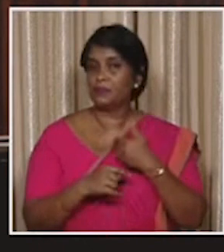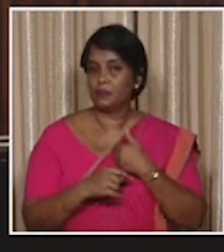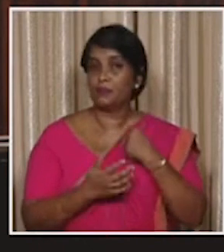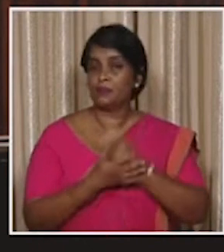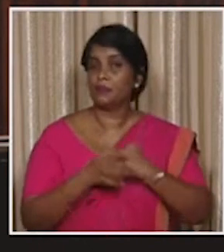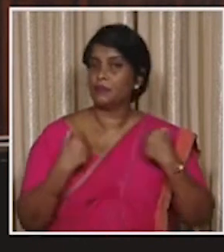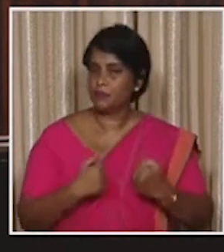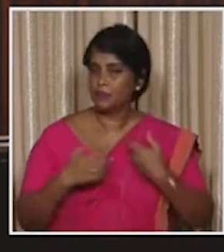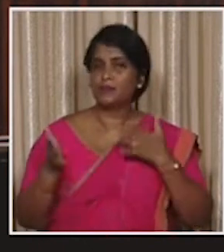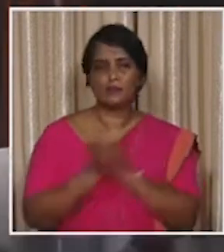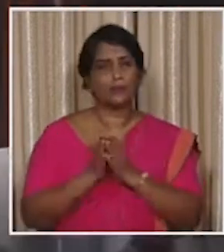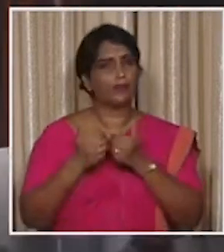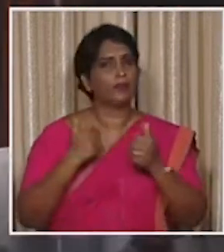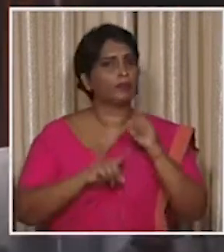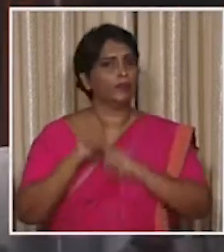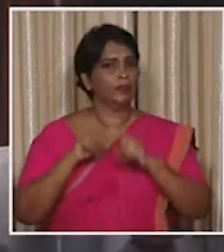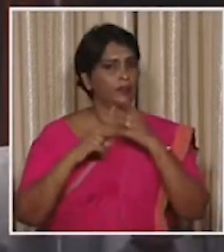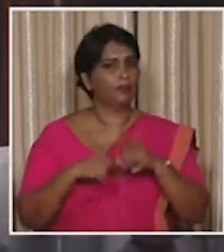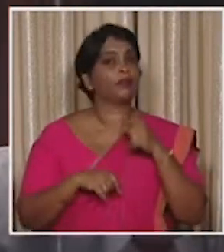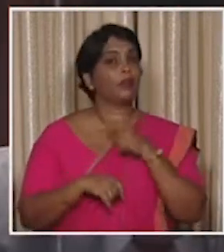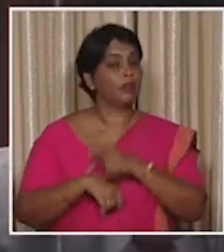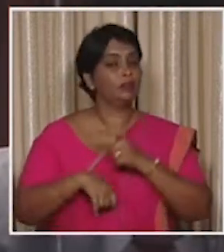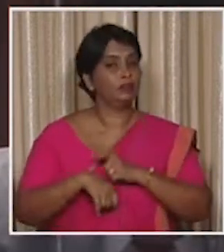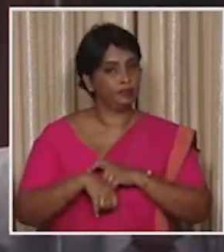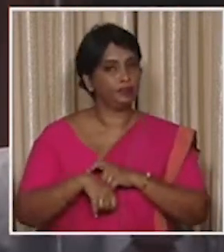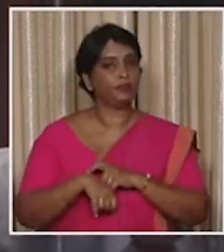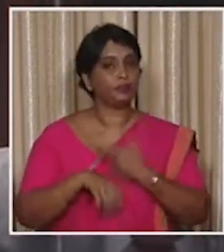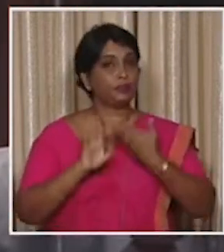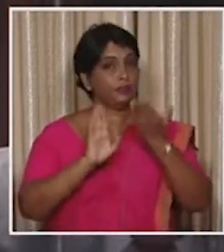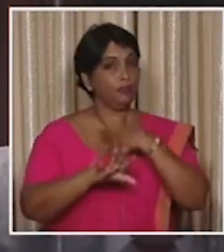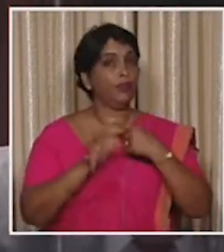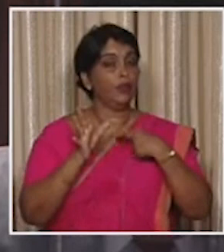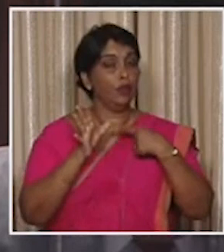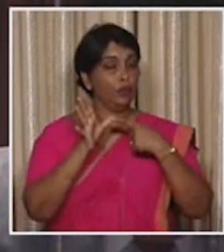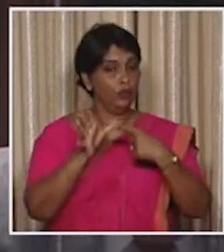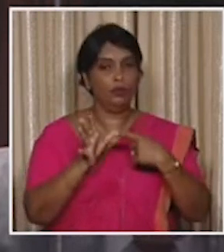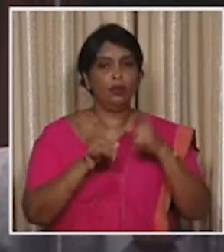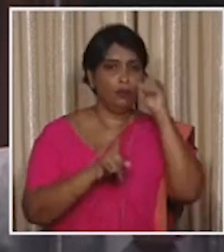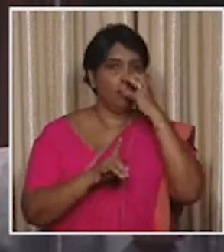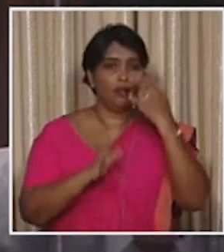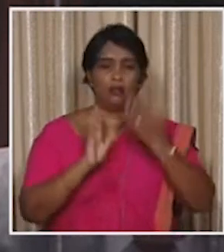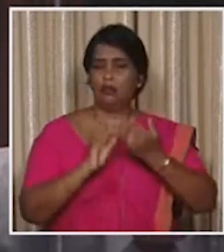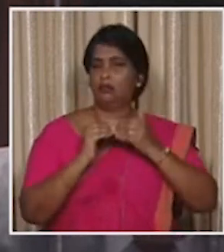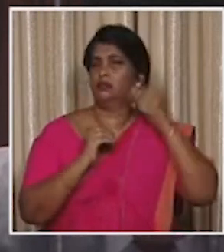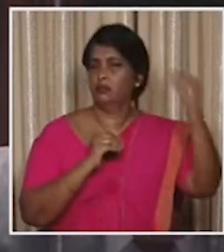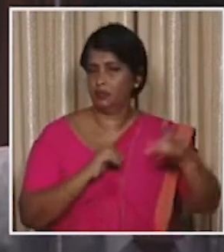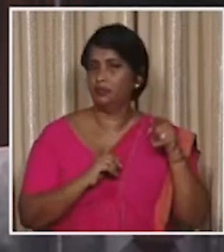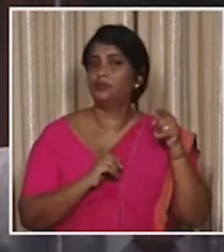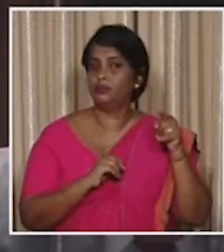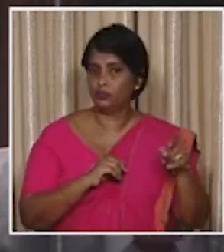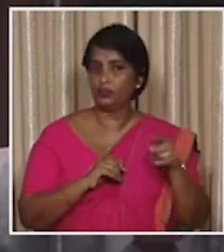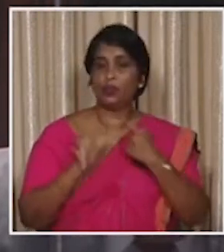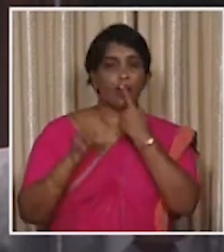බැංකුවේ අධිපතිතුමත් සමග වෙනම සාකච්ඡාවක් කරා ඒ අවස්ථාවේදී මොකද මගේ කලින් උත් ප්‍රශ්නෙට පිළිතුරු දෙන්න මේ පාර්ලිමේන්තුවේ මාස 4කට වැඩි කාලයක් ගියා එතුමා